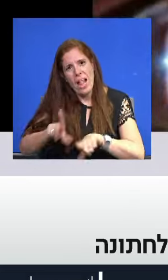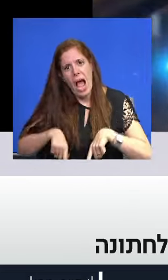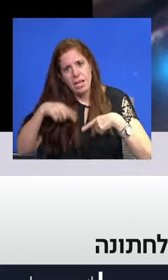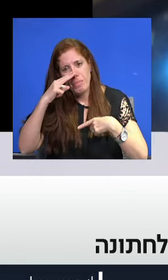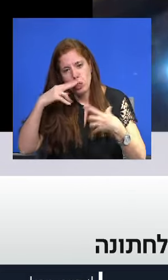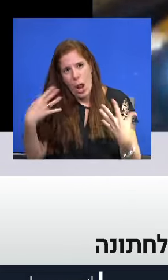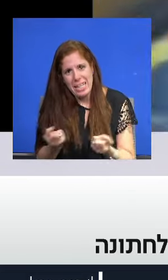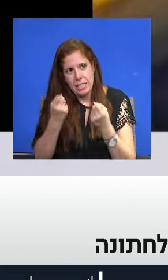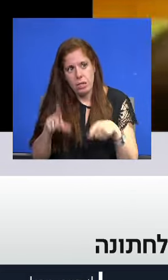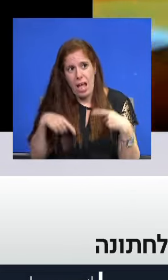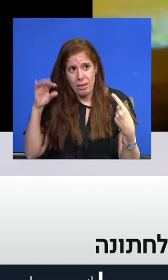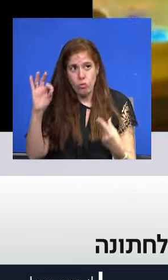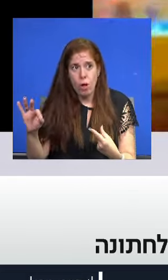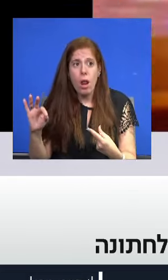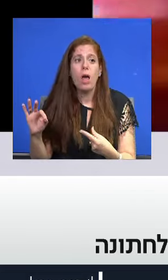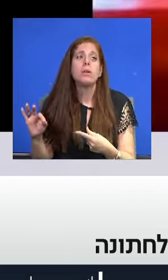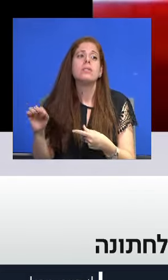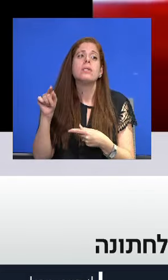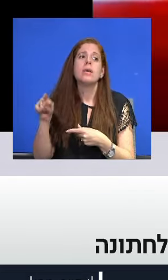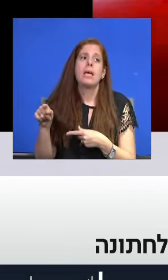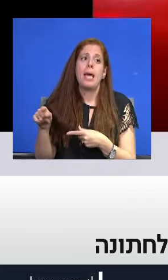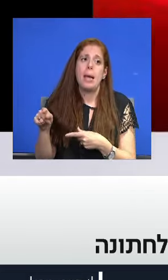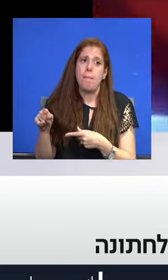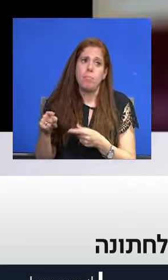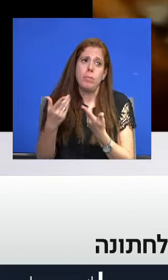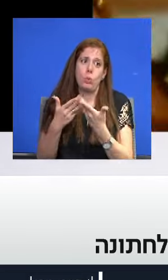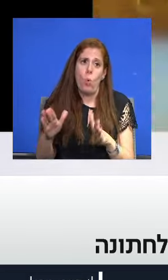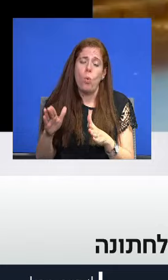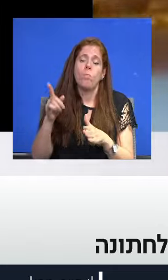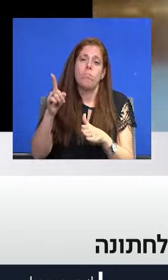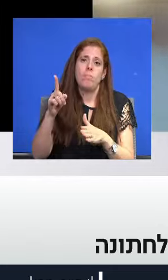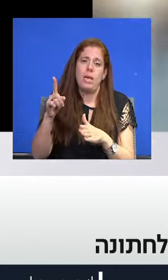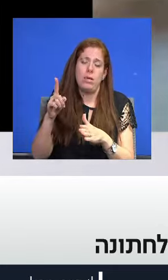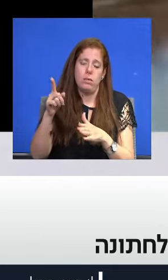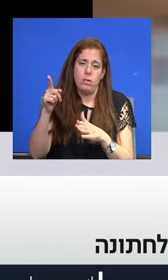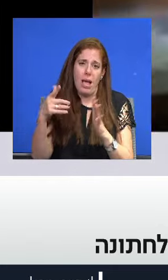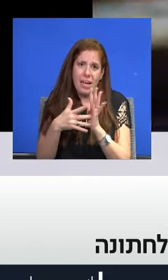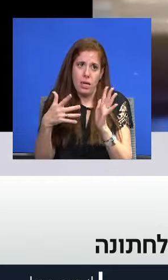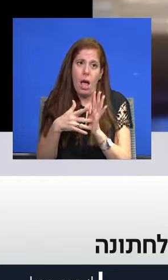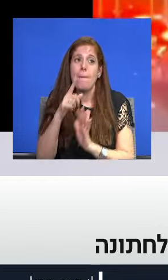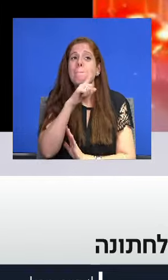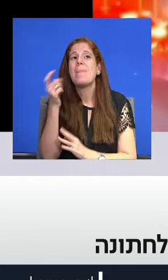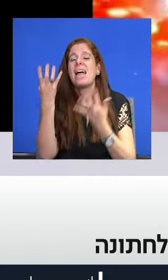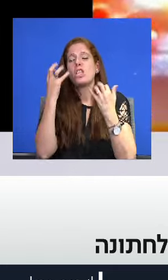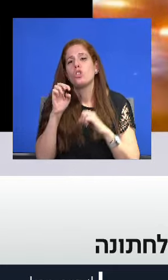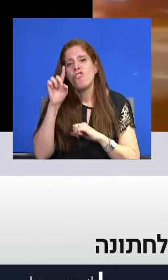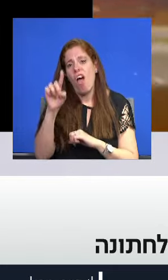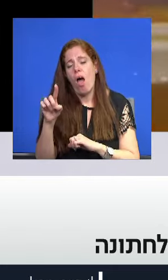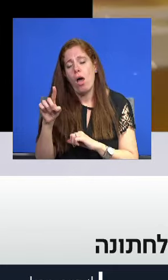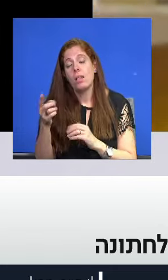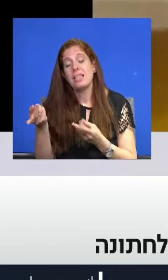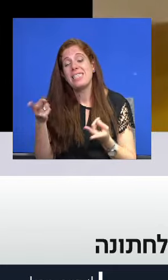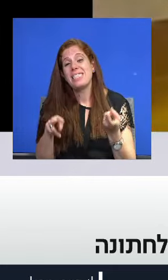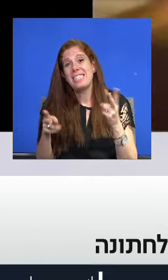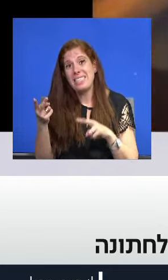להציל את חייה. משטרת מחוז חוף פתחה בחקירה, 191 נרצחים מתחילת השנה, ולזה מתווסף ניסיון